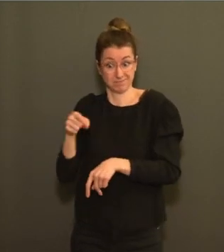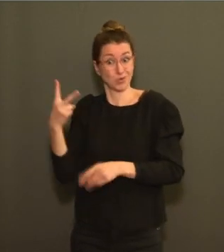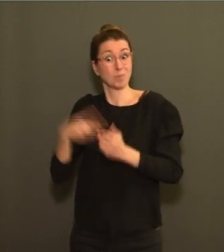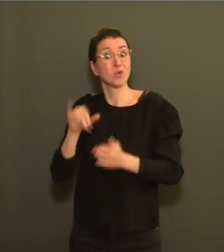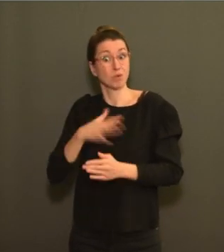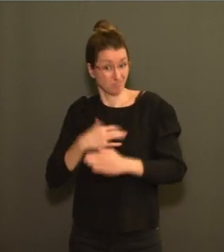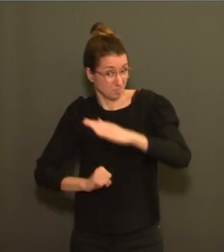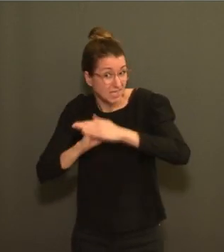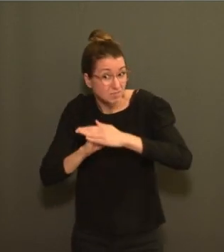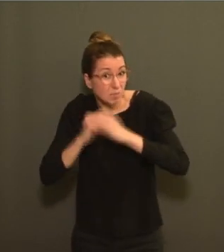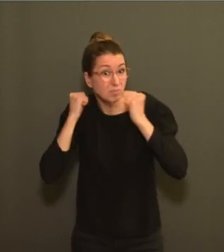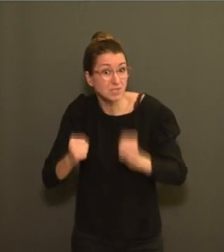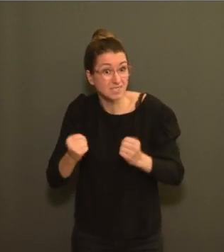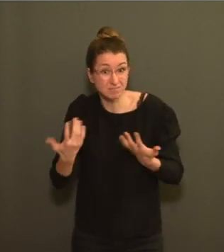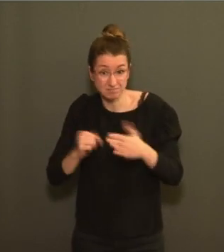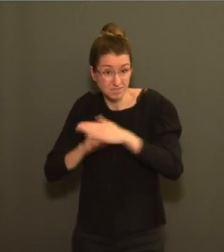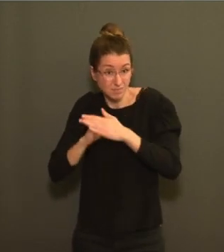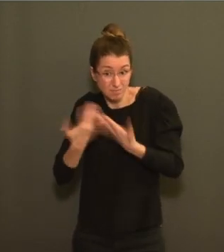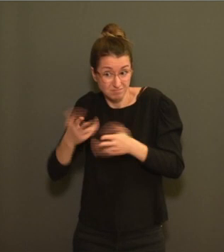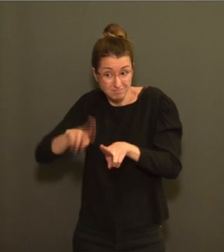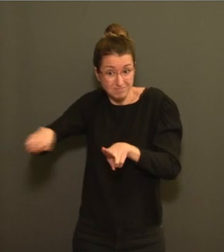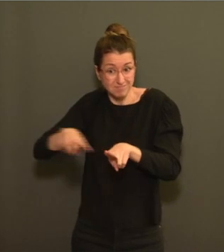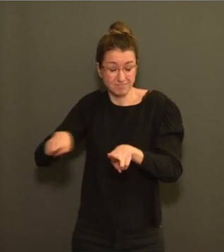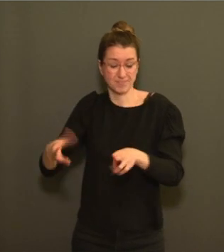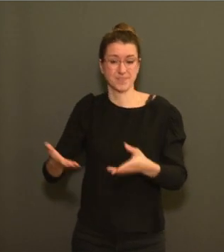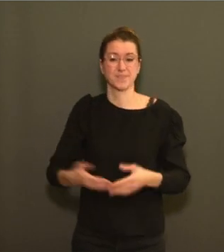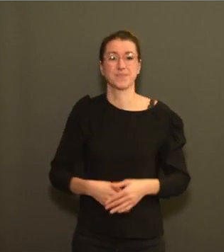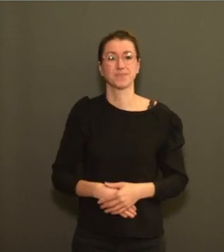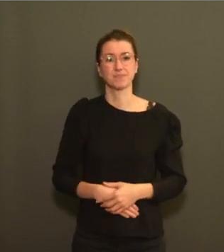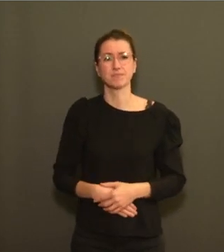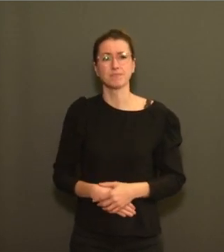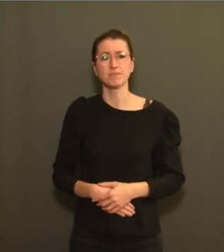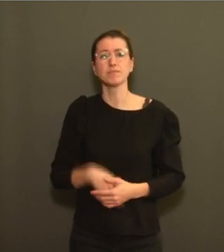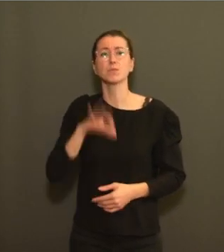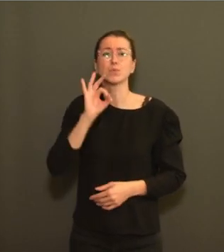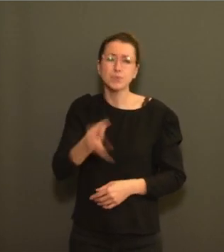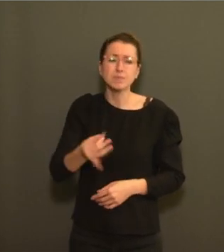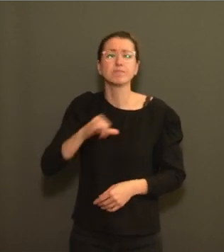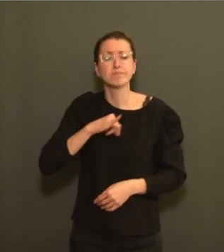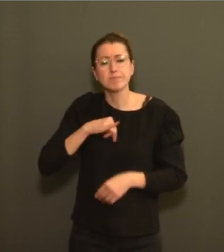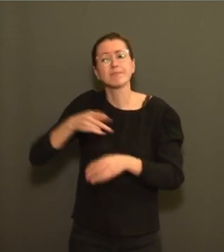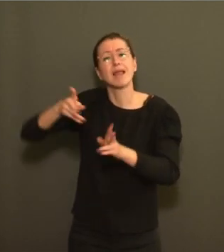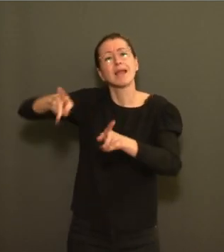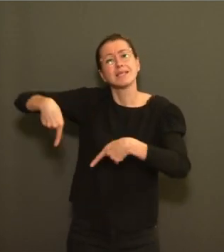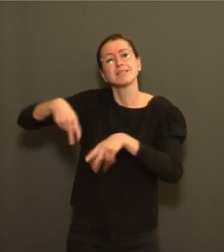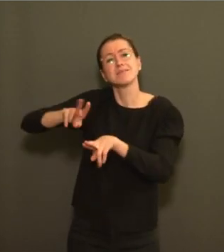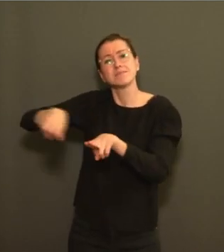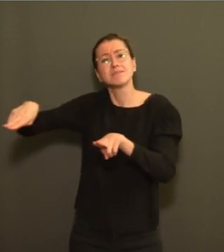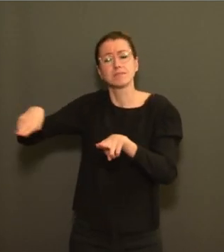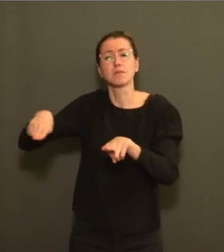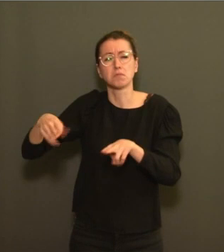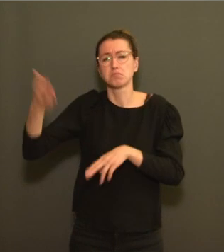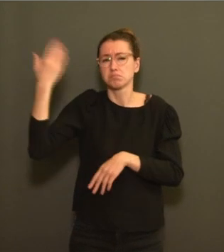maximale. Il n'y a pas que les lits qui sont limitatifs, on vient de parler des 2000 lits qui sont les lits prévus, mais il y a